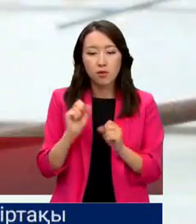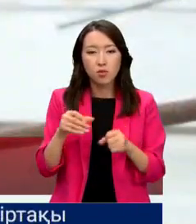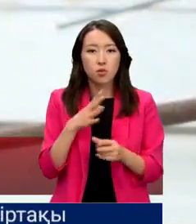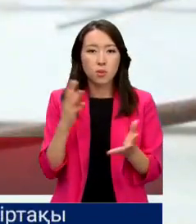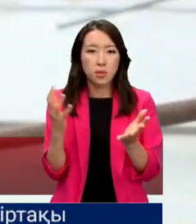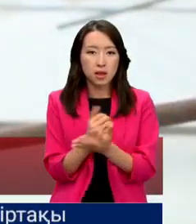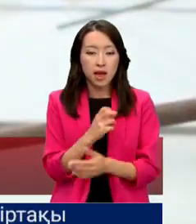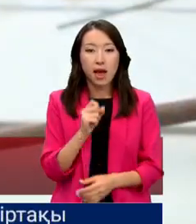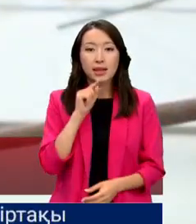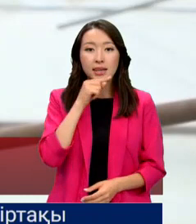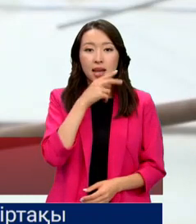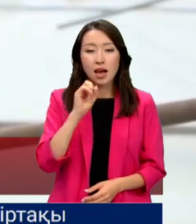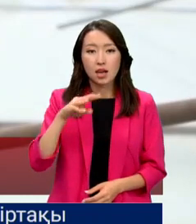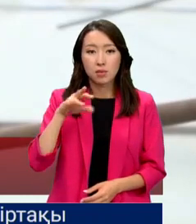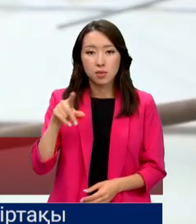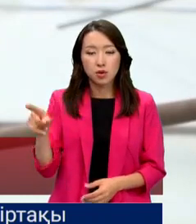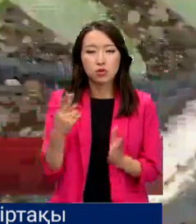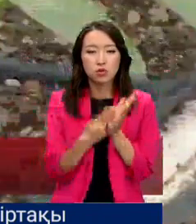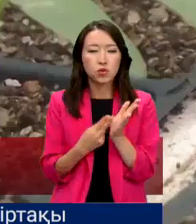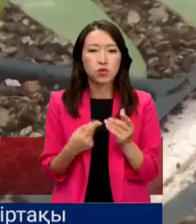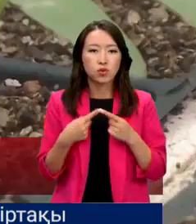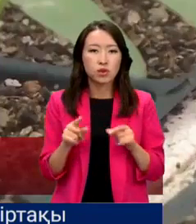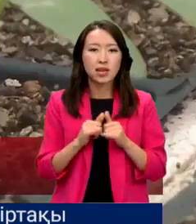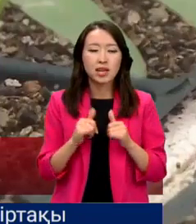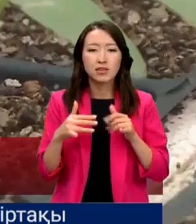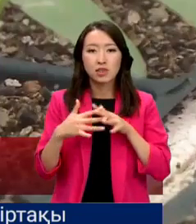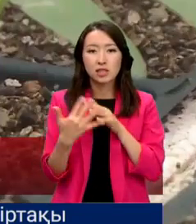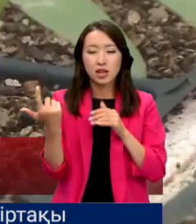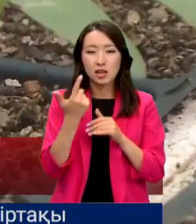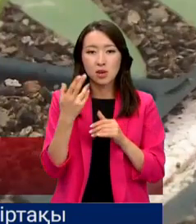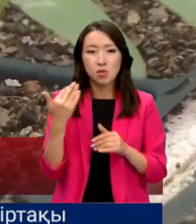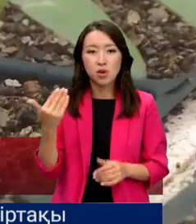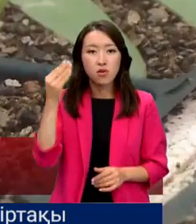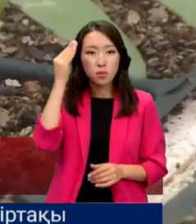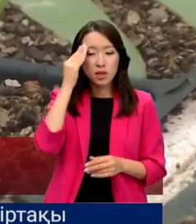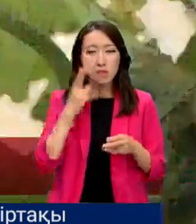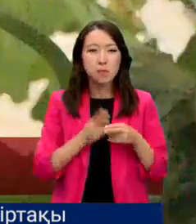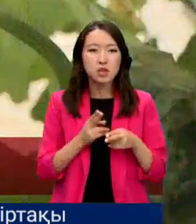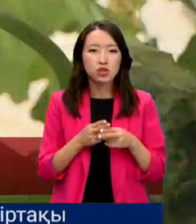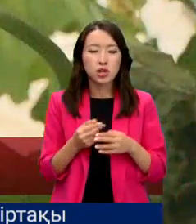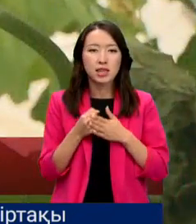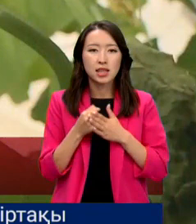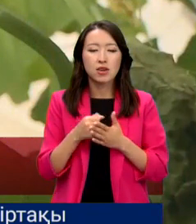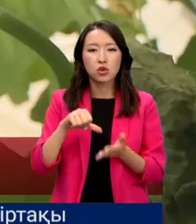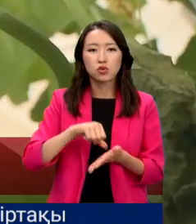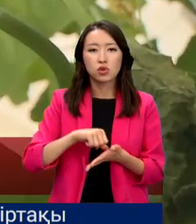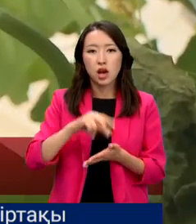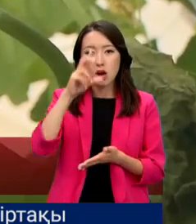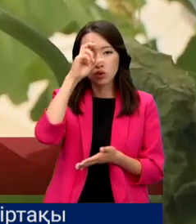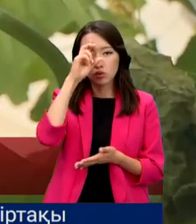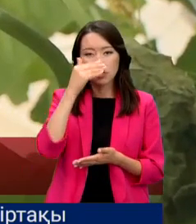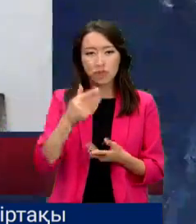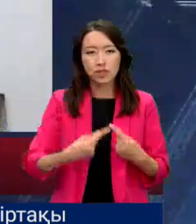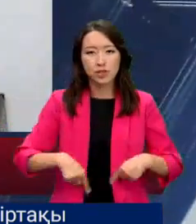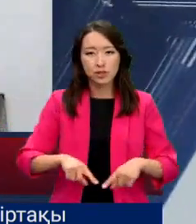Арман Бисимбаев приводит другие доводы. Развитию агропромышленного комплекса, по его мнению, мешает давлеющее участие государства в